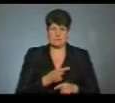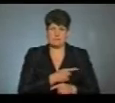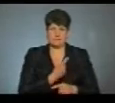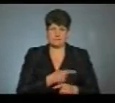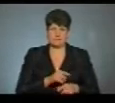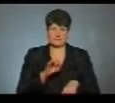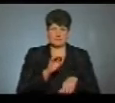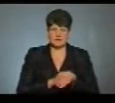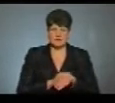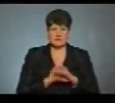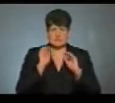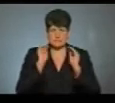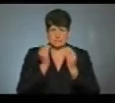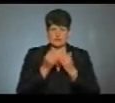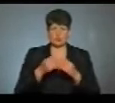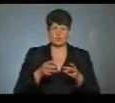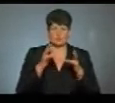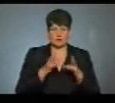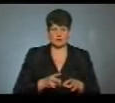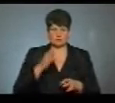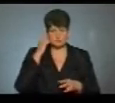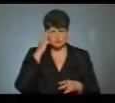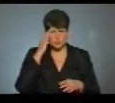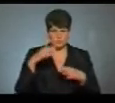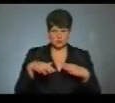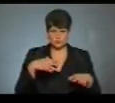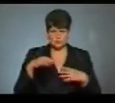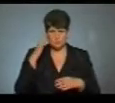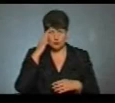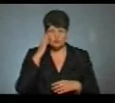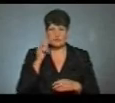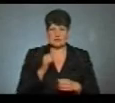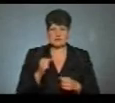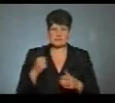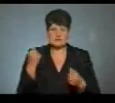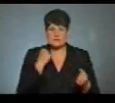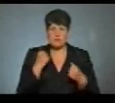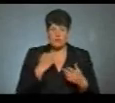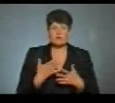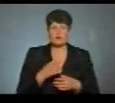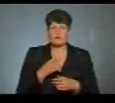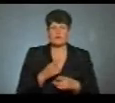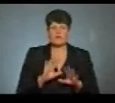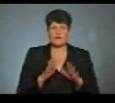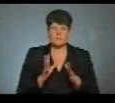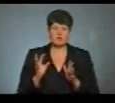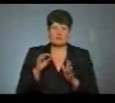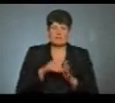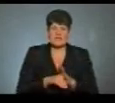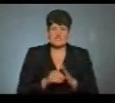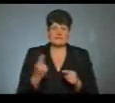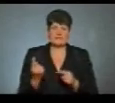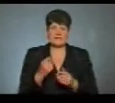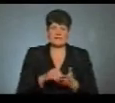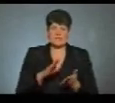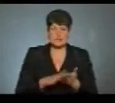зафіксували в нього закриту черепно-мозкову травму, струс мозку та забої. За словами Лесі Гурецької, випадок внесли в єдиний реєстр